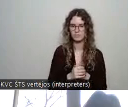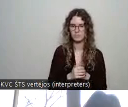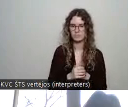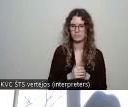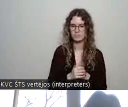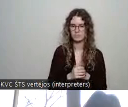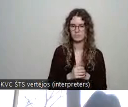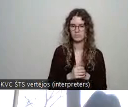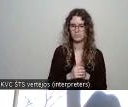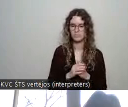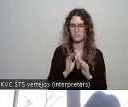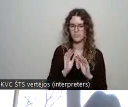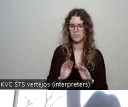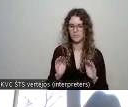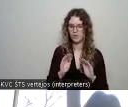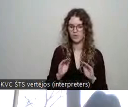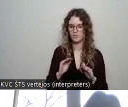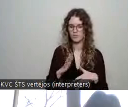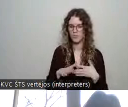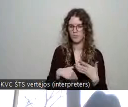metodų įtraukimą.